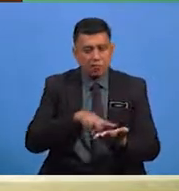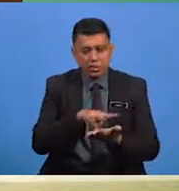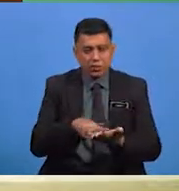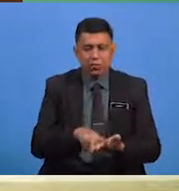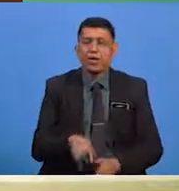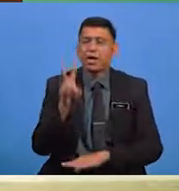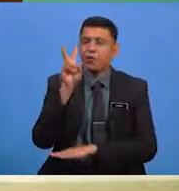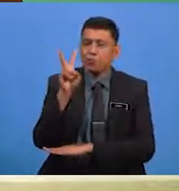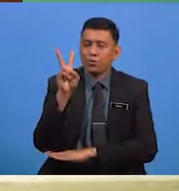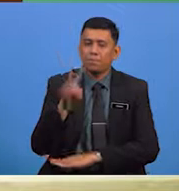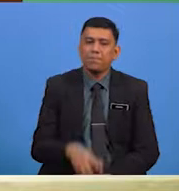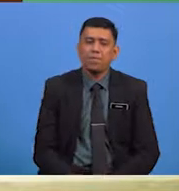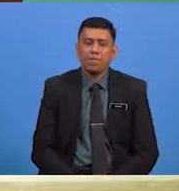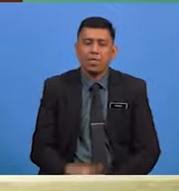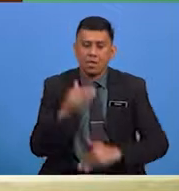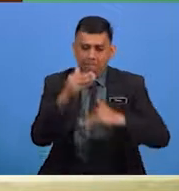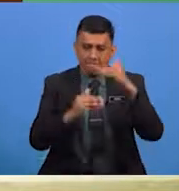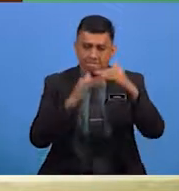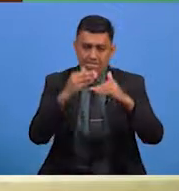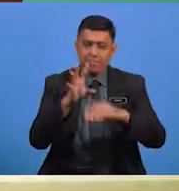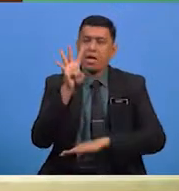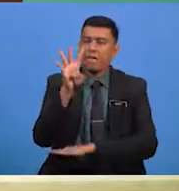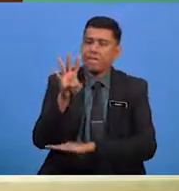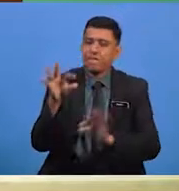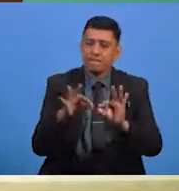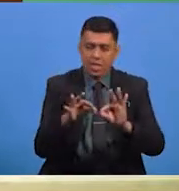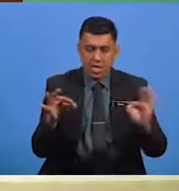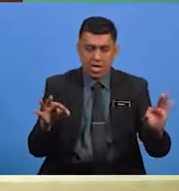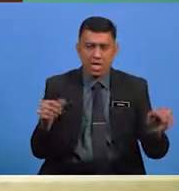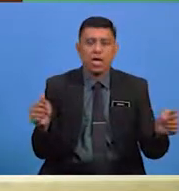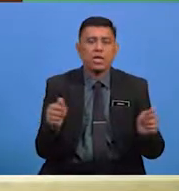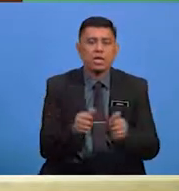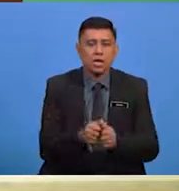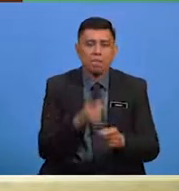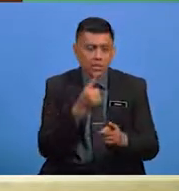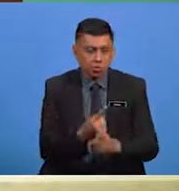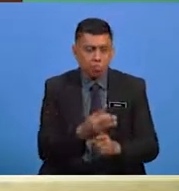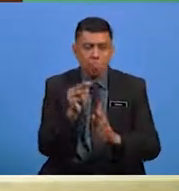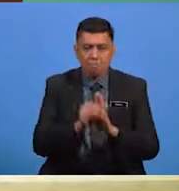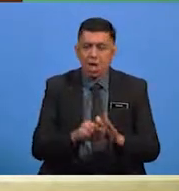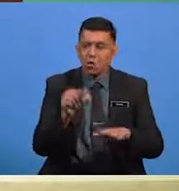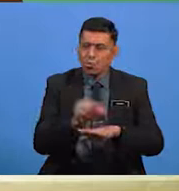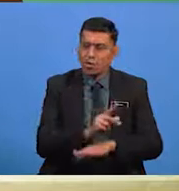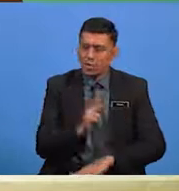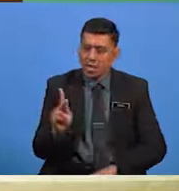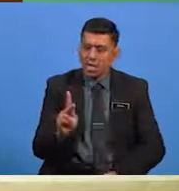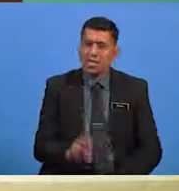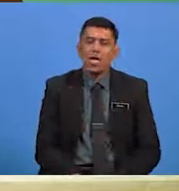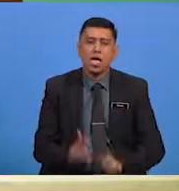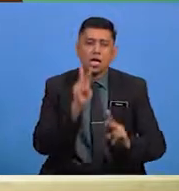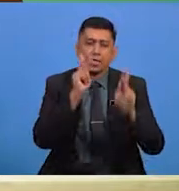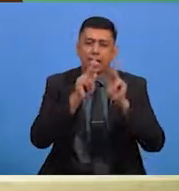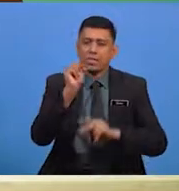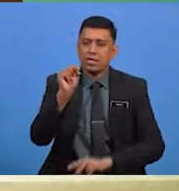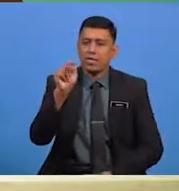Yang kedua, membina empat ayat dengan betul menggunakan kata